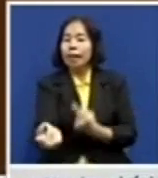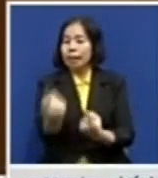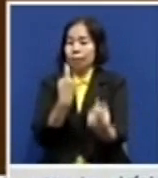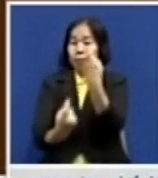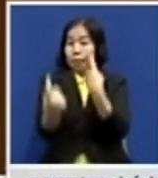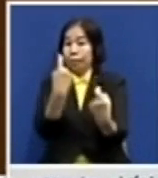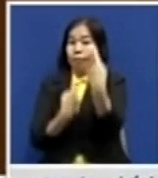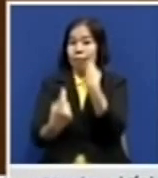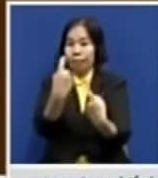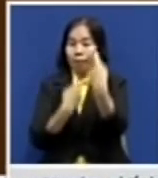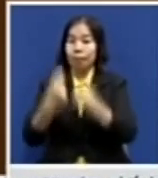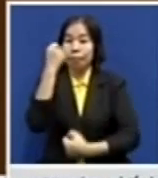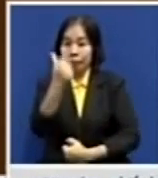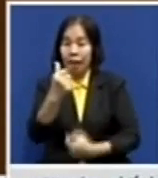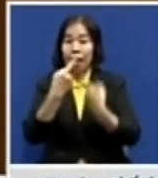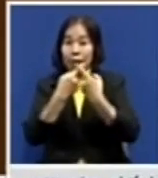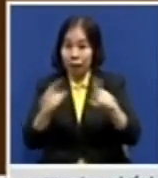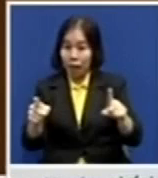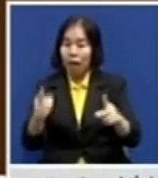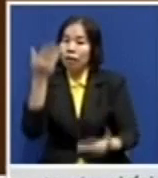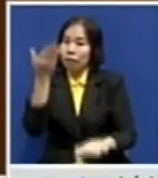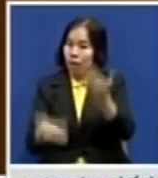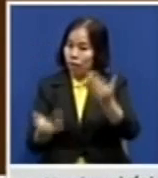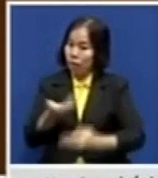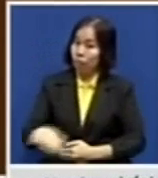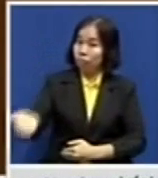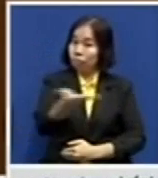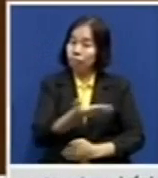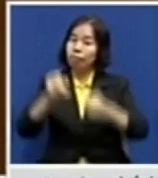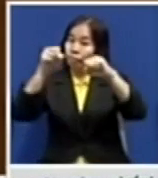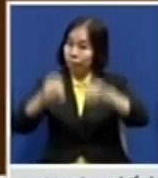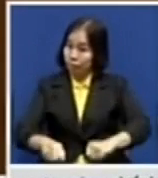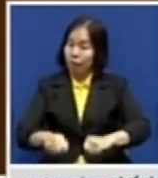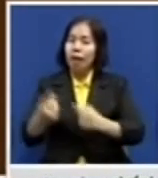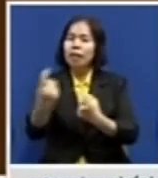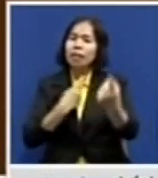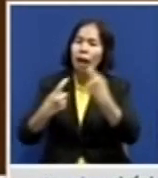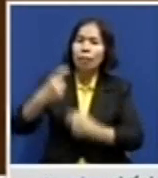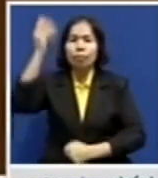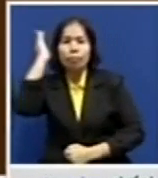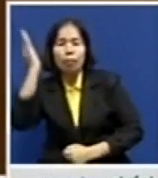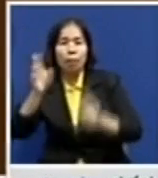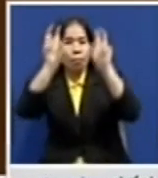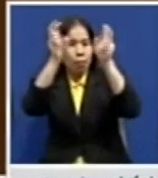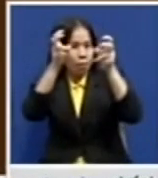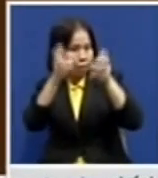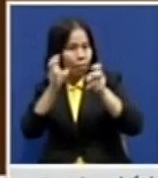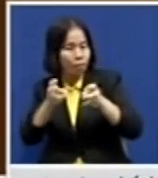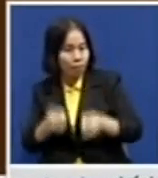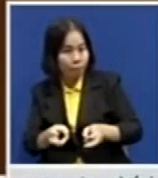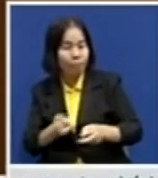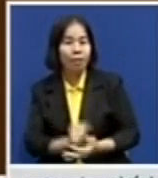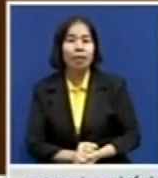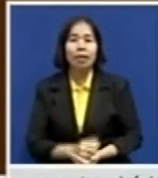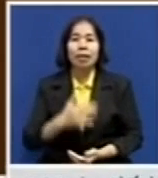มกันเว้นแต่ที่ประชุมรัฐสภาได้มีมติให้ซักถามและอภิปรายเป็นประเด็นไปนะครับเ